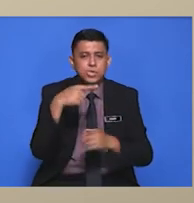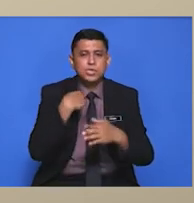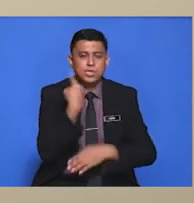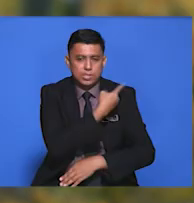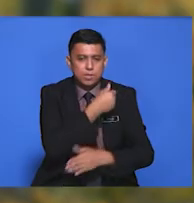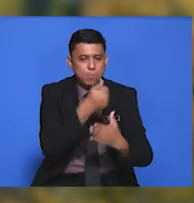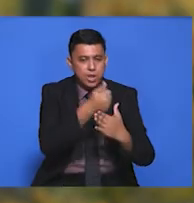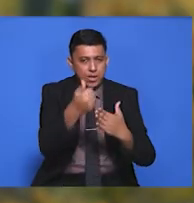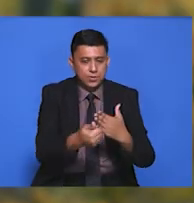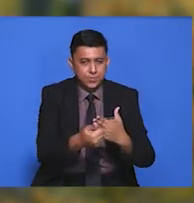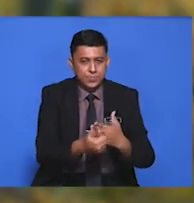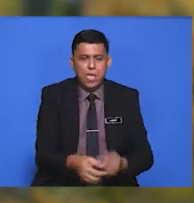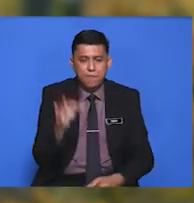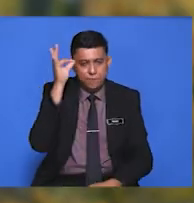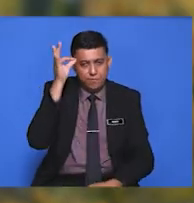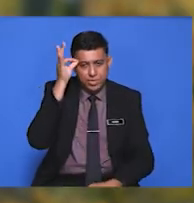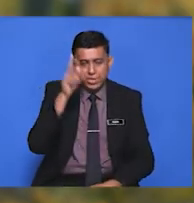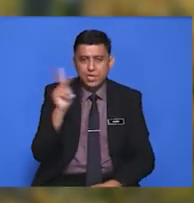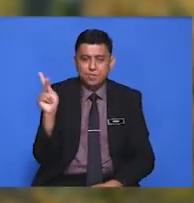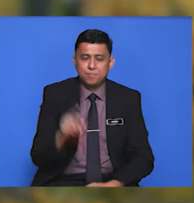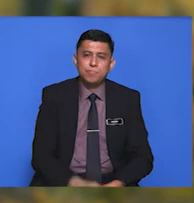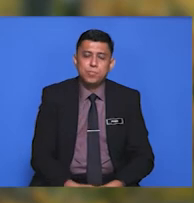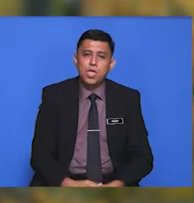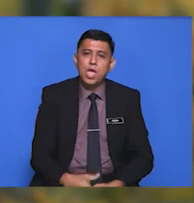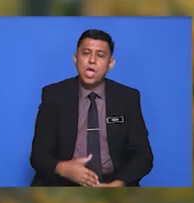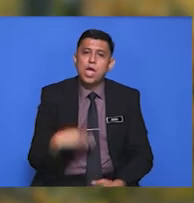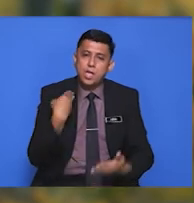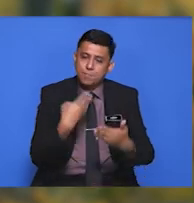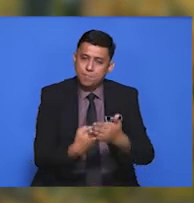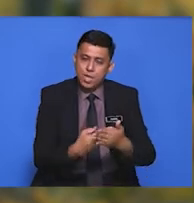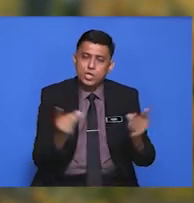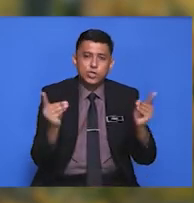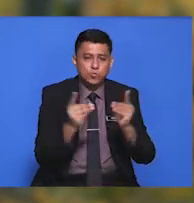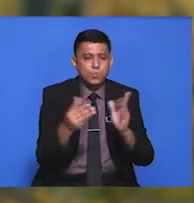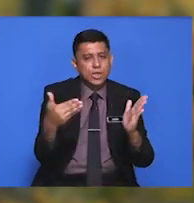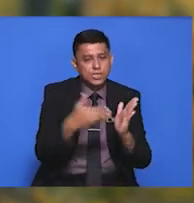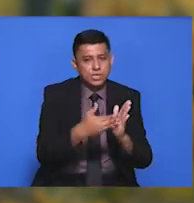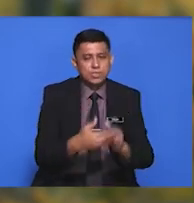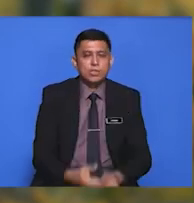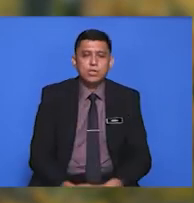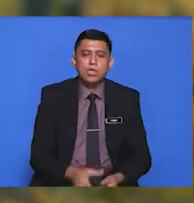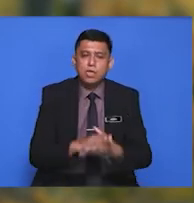berakhir. Renung-renungkan. Sehingga berjumpa lagi dalam kelas seterusnya.